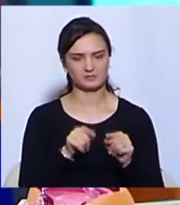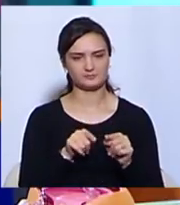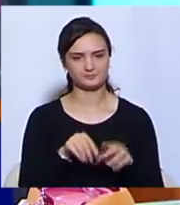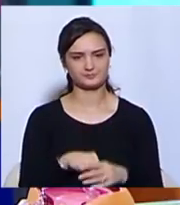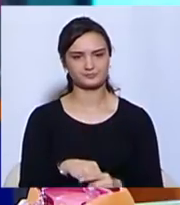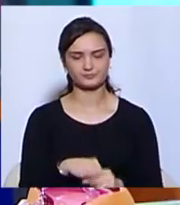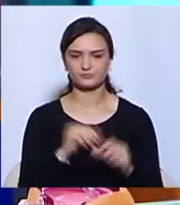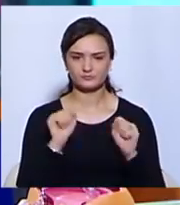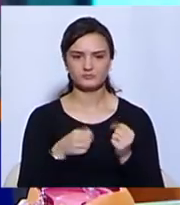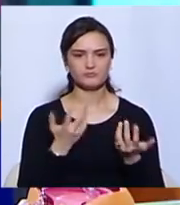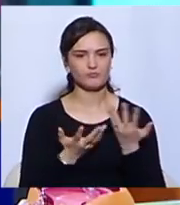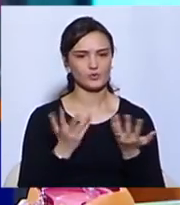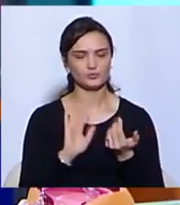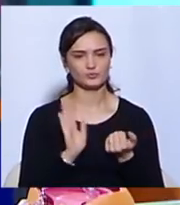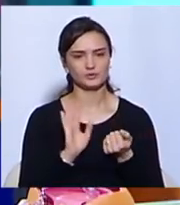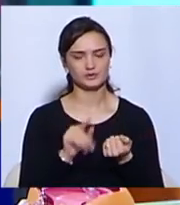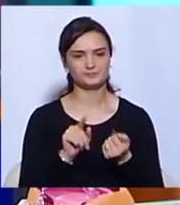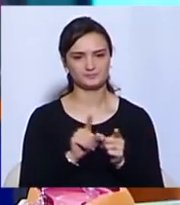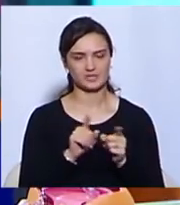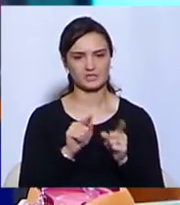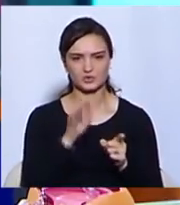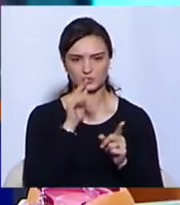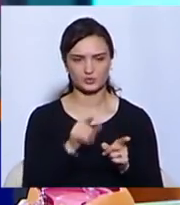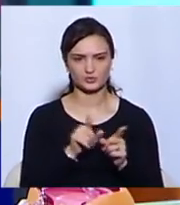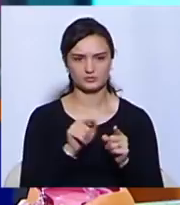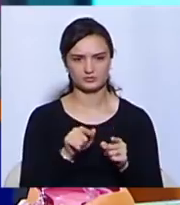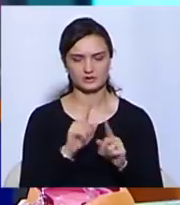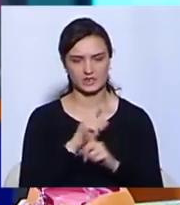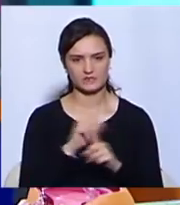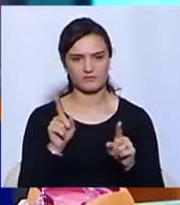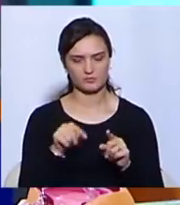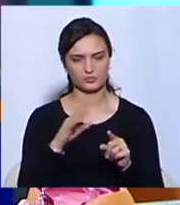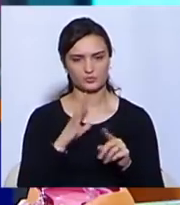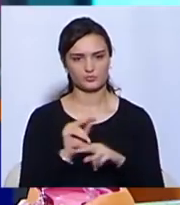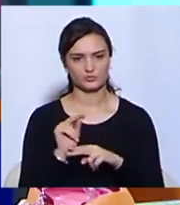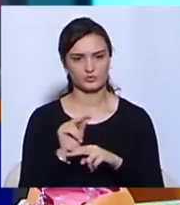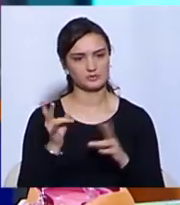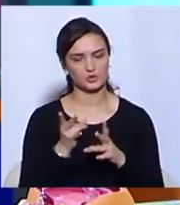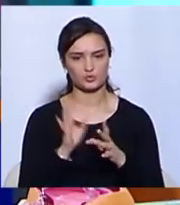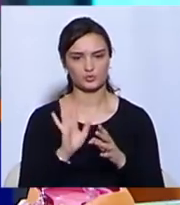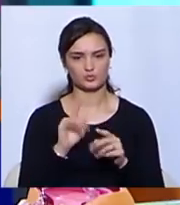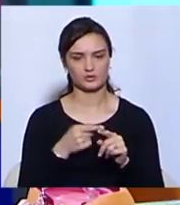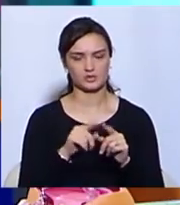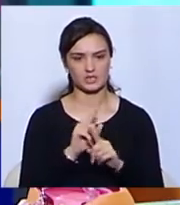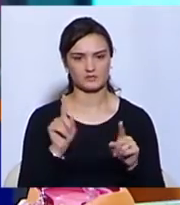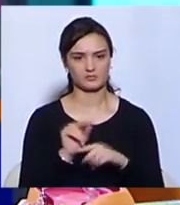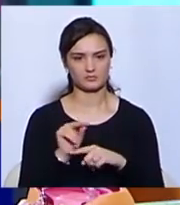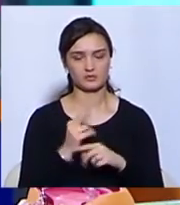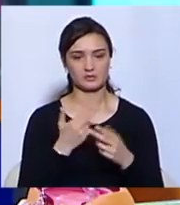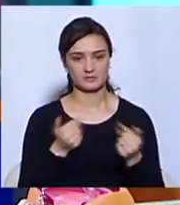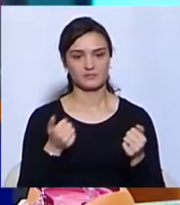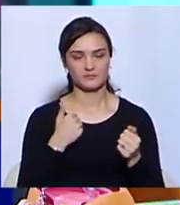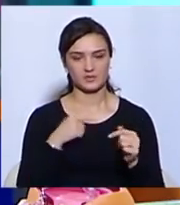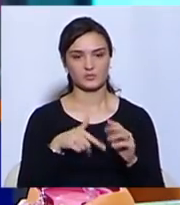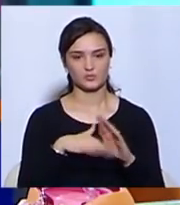გამოხატული და შეიძლება თუ არა ასეთ დროს განსხვავებული იყოს მკურნალობა და საჭიროა თუ არა განსხვავებული? კი ბატონო, მე albat